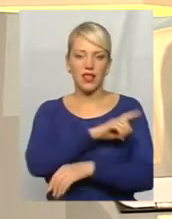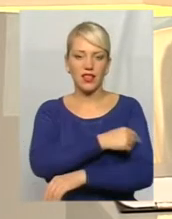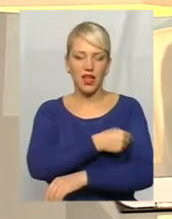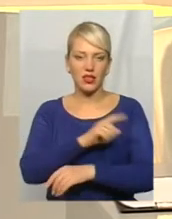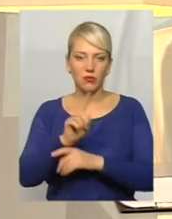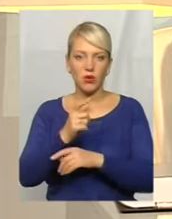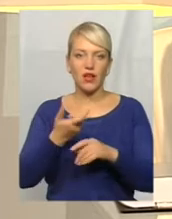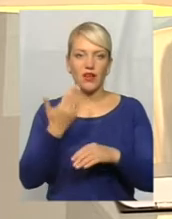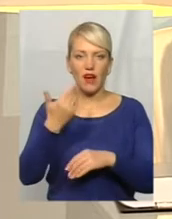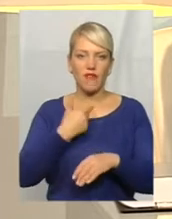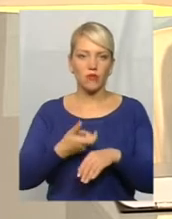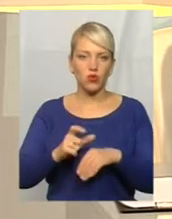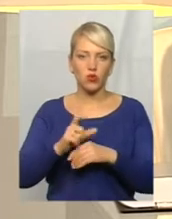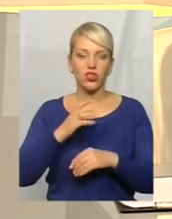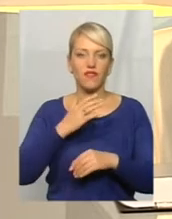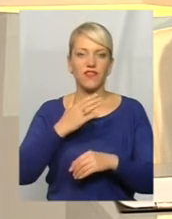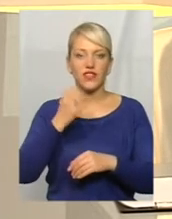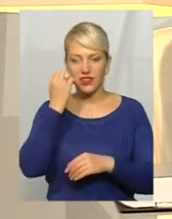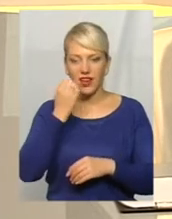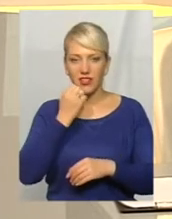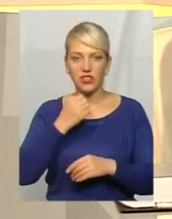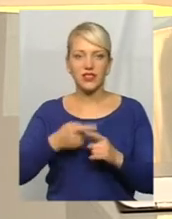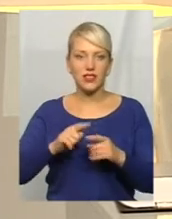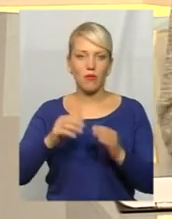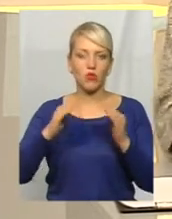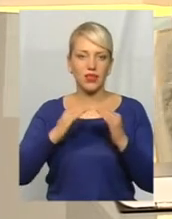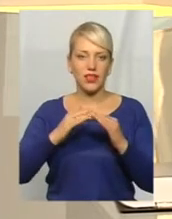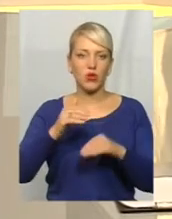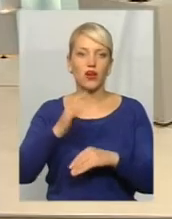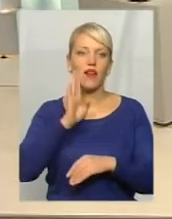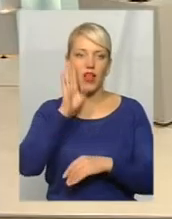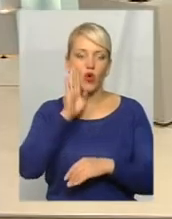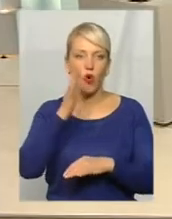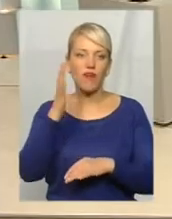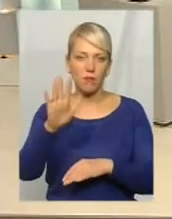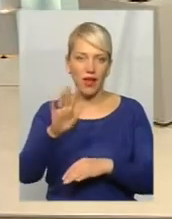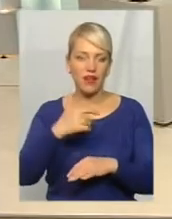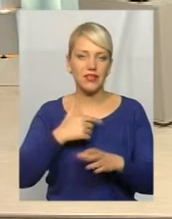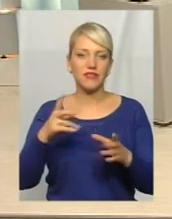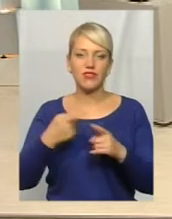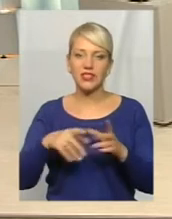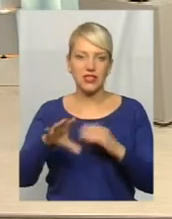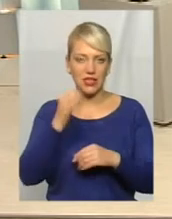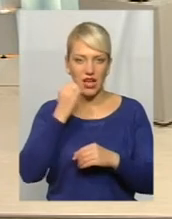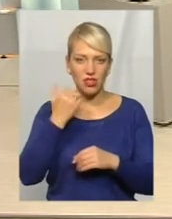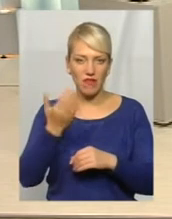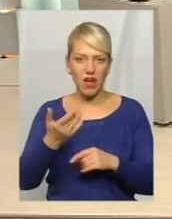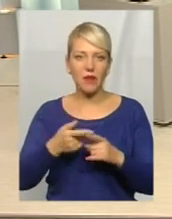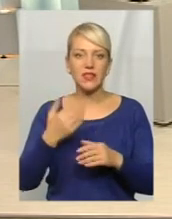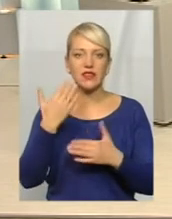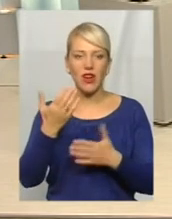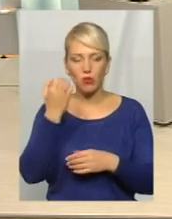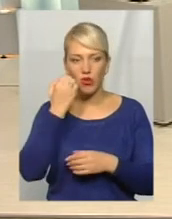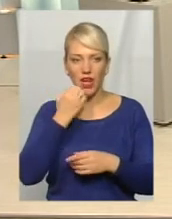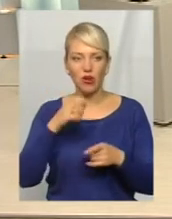дуже вдячна. І весь будинок Ранкова 5. Приєднується, бо дуже важко дозвонитися. І сьогодні з вашою